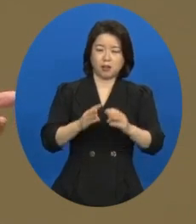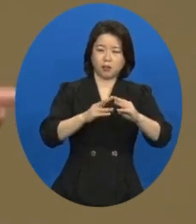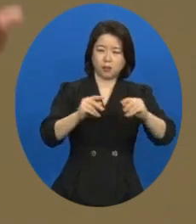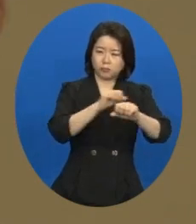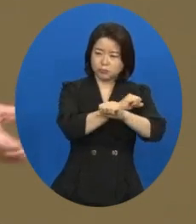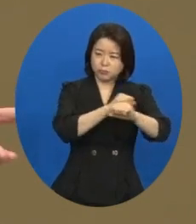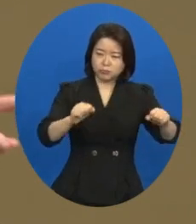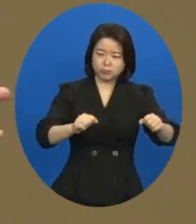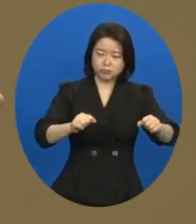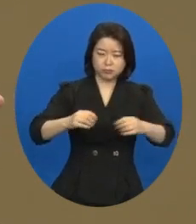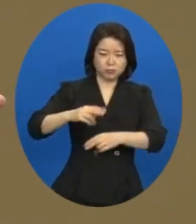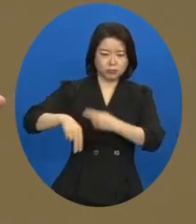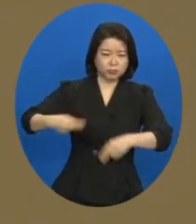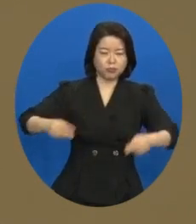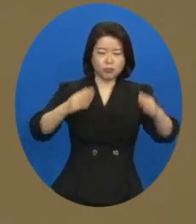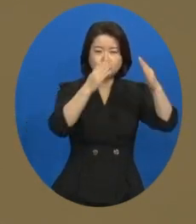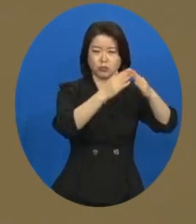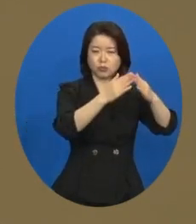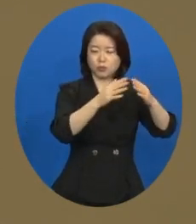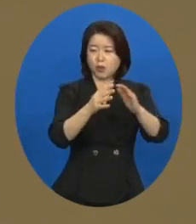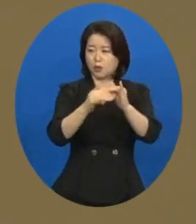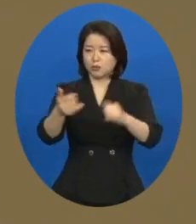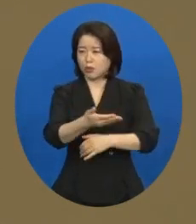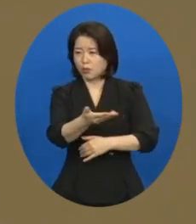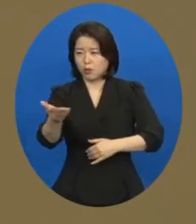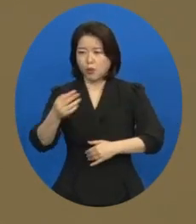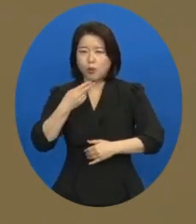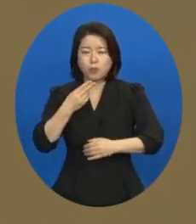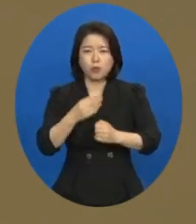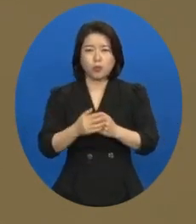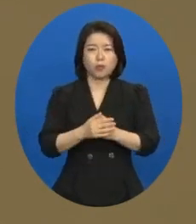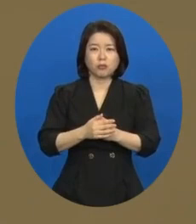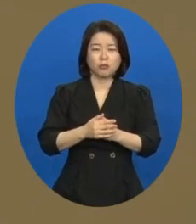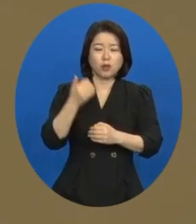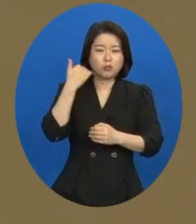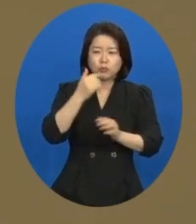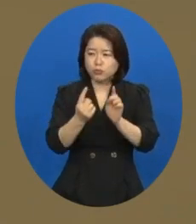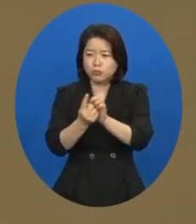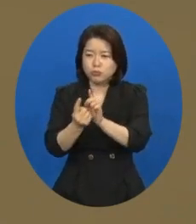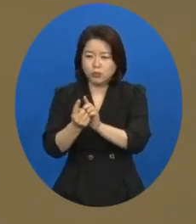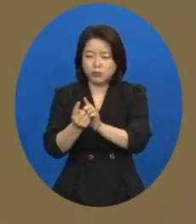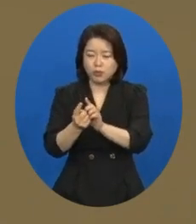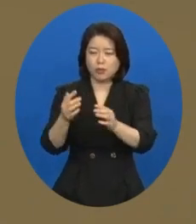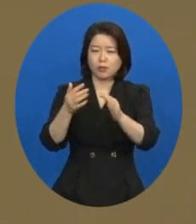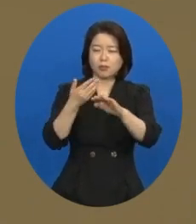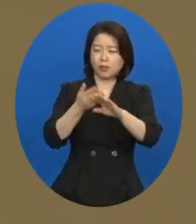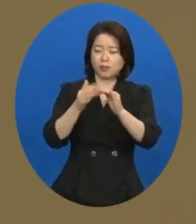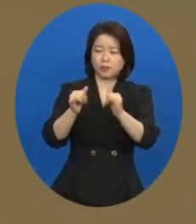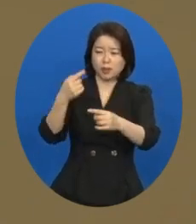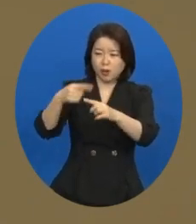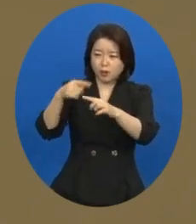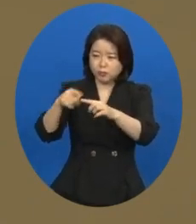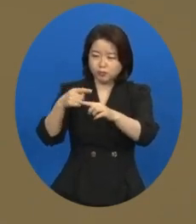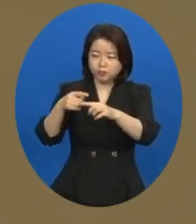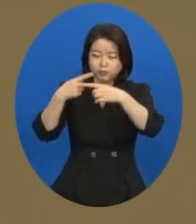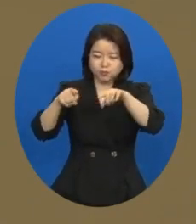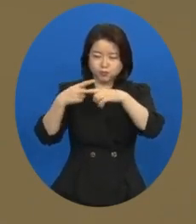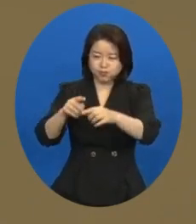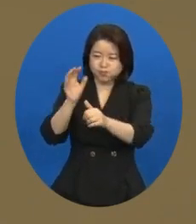수도원에서 누가 있길래 다른 사람을 비판하지 말라고 하느냐. 그